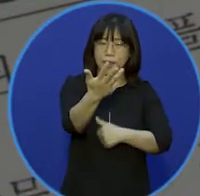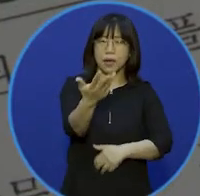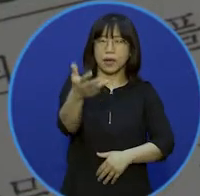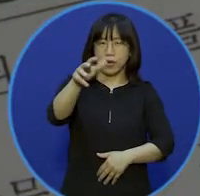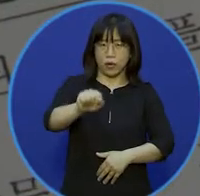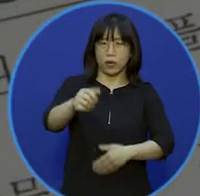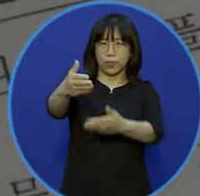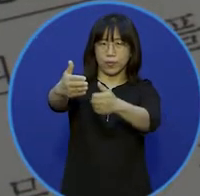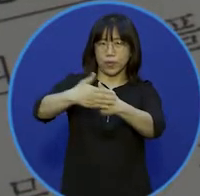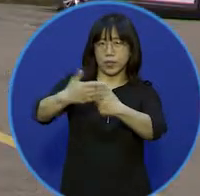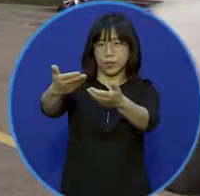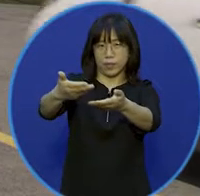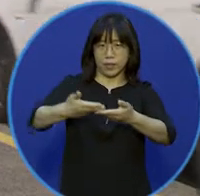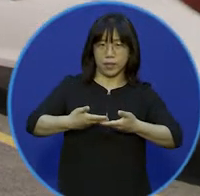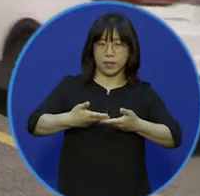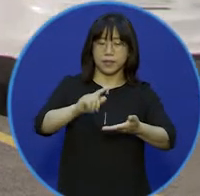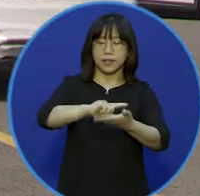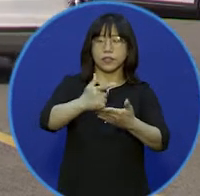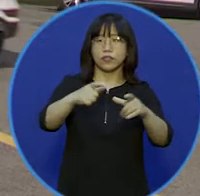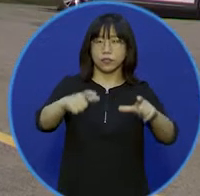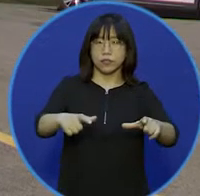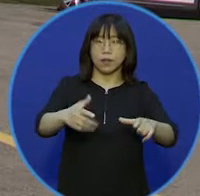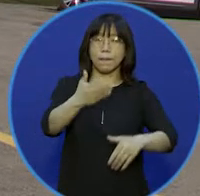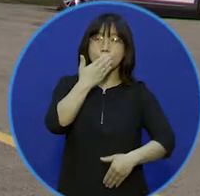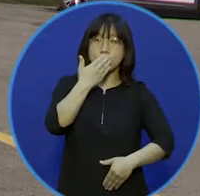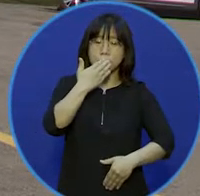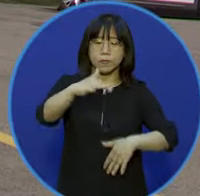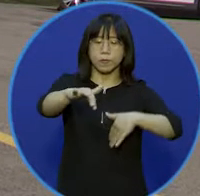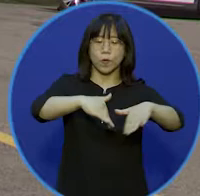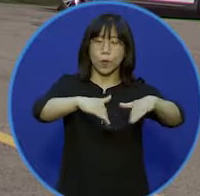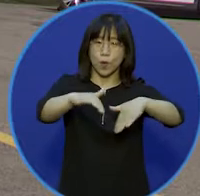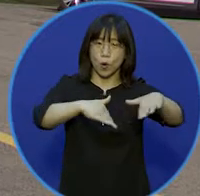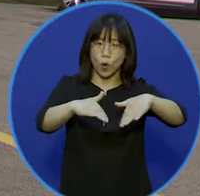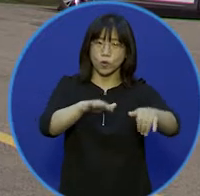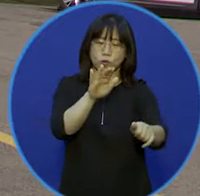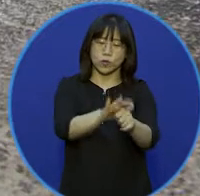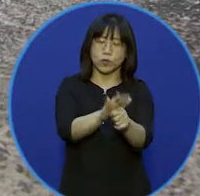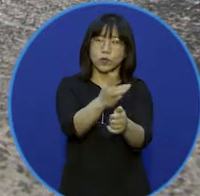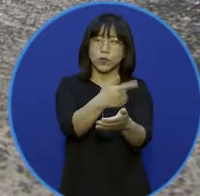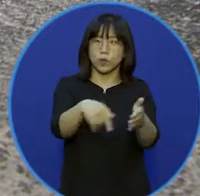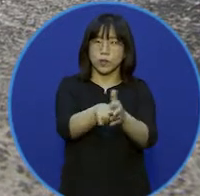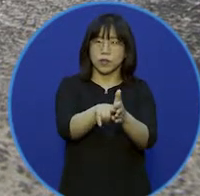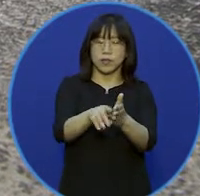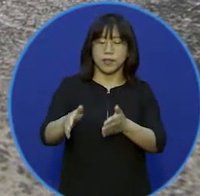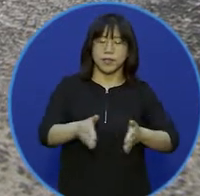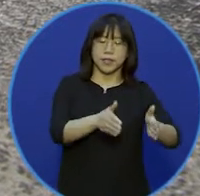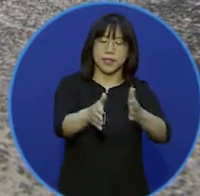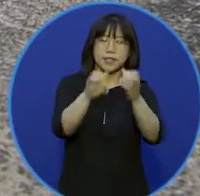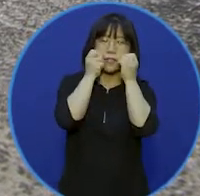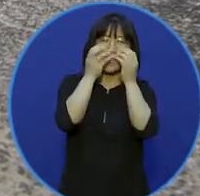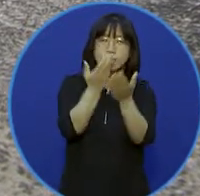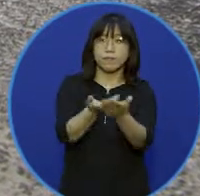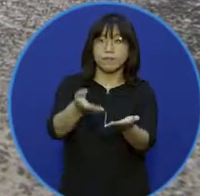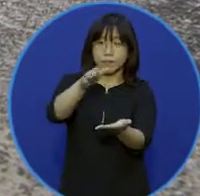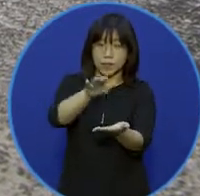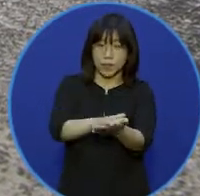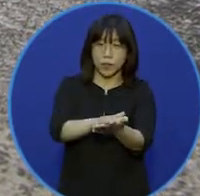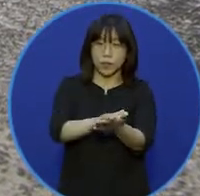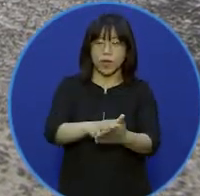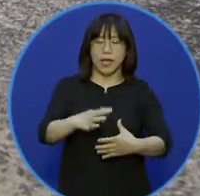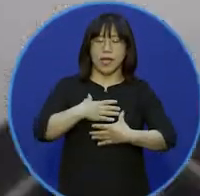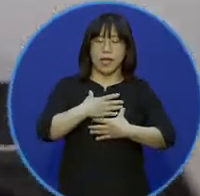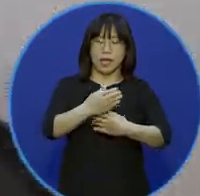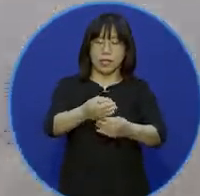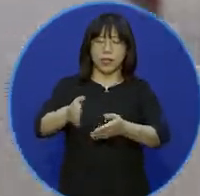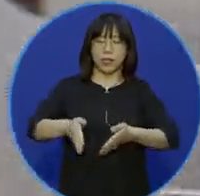사업에서 강서구는 강서구청 먹자골목 활성화를 위해 인도와 차도를 재포장하고 보행자 중심의